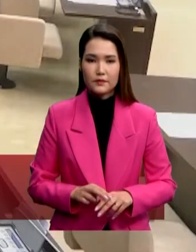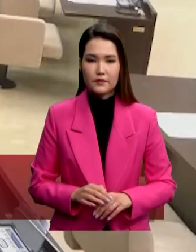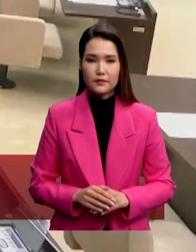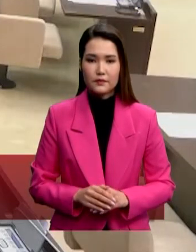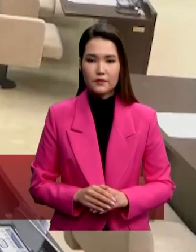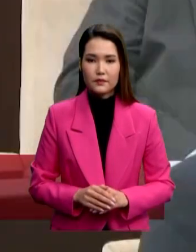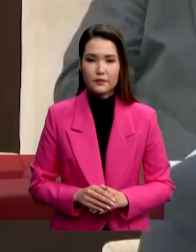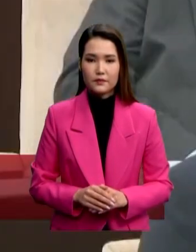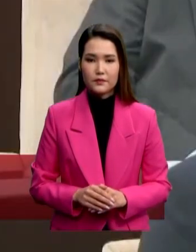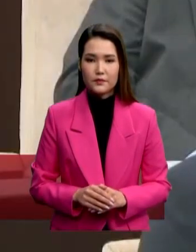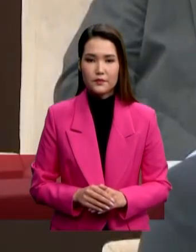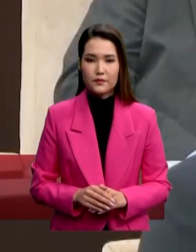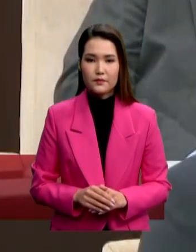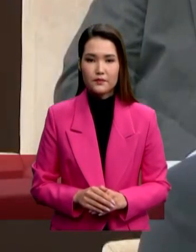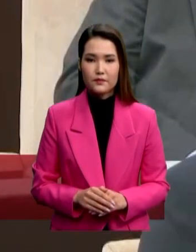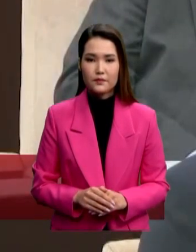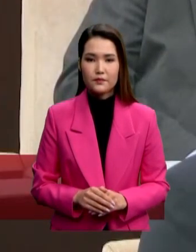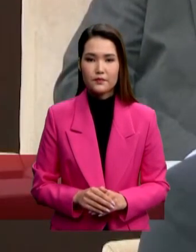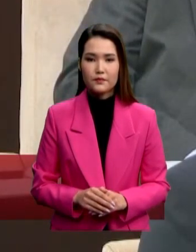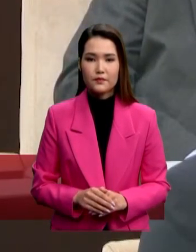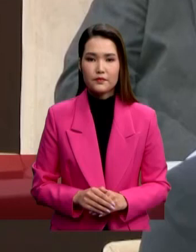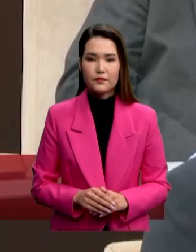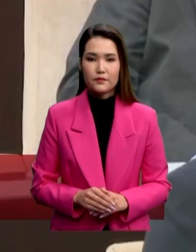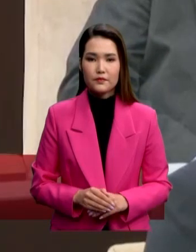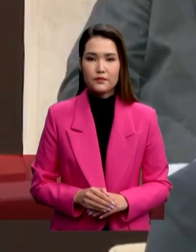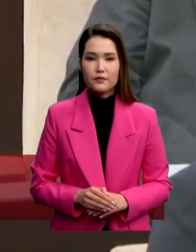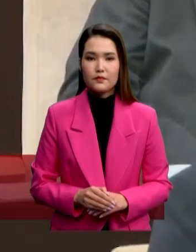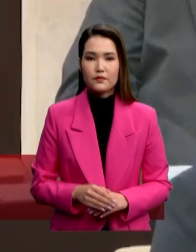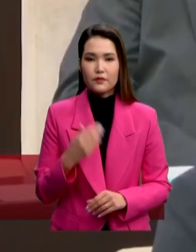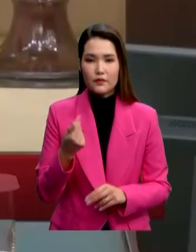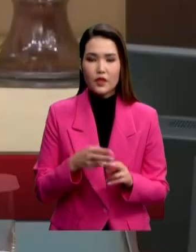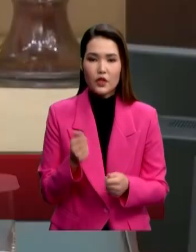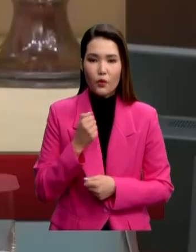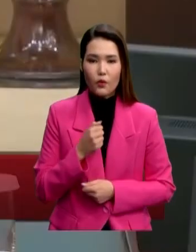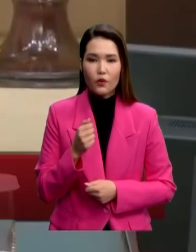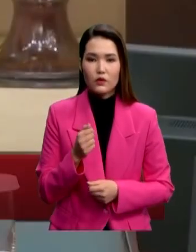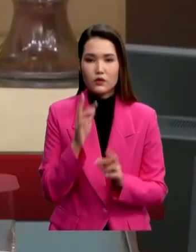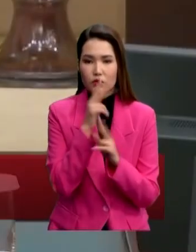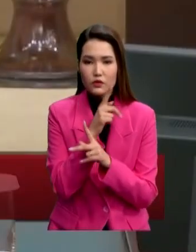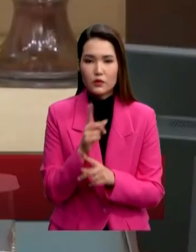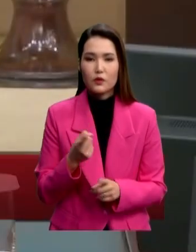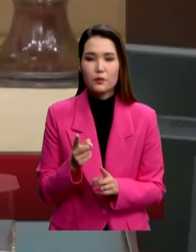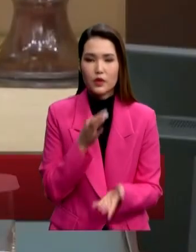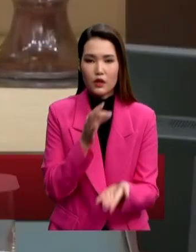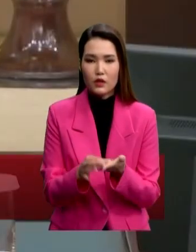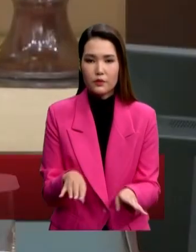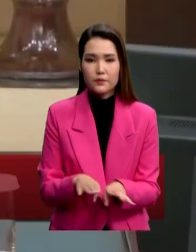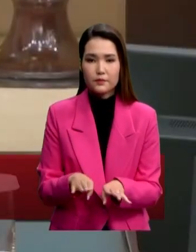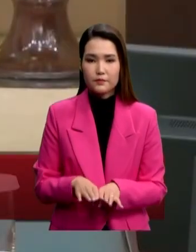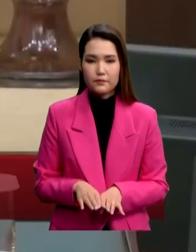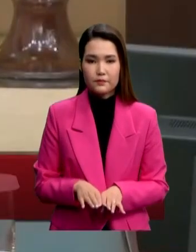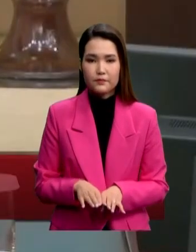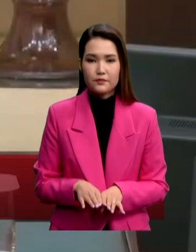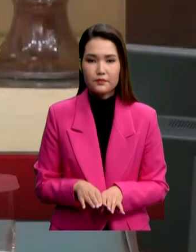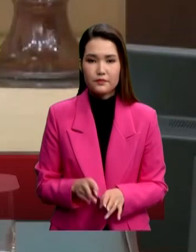ертең өкінішке орай келуге... сіздің сөзіңізді бөлемін. Дайындалмай келгенсіз, өкінішке орай. Дұрыс емес қой, мынау не жауап сіздерде?